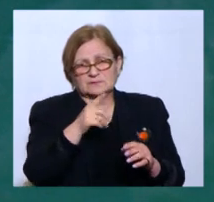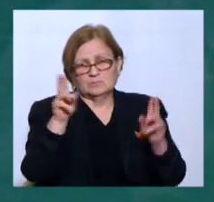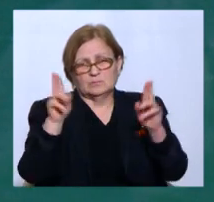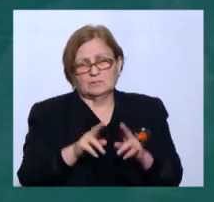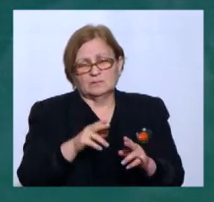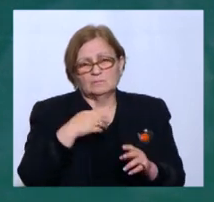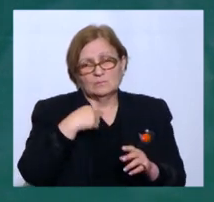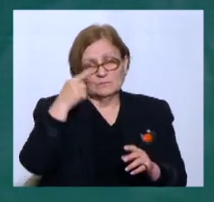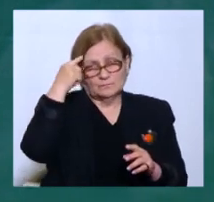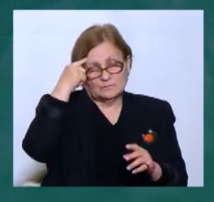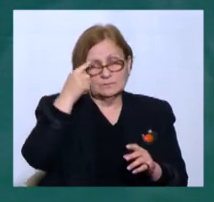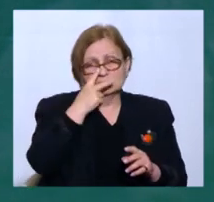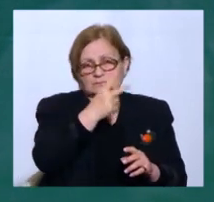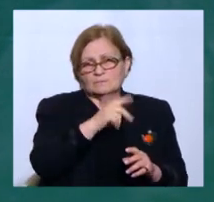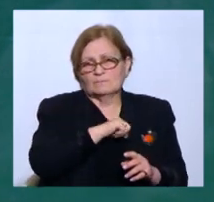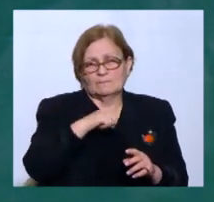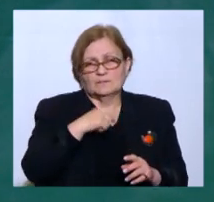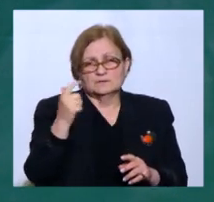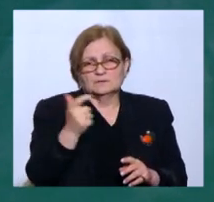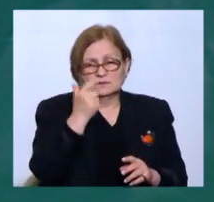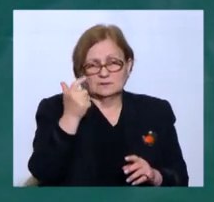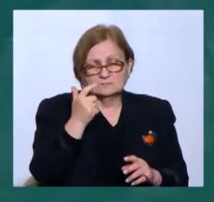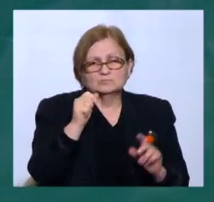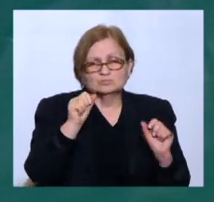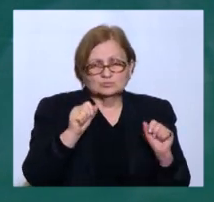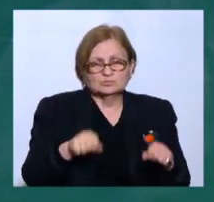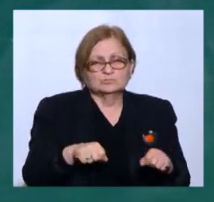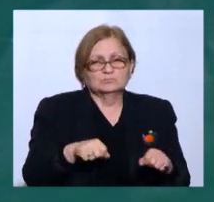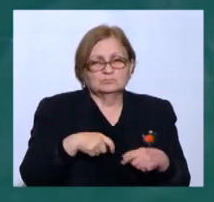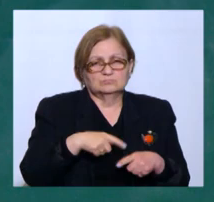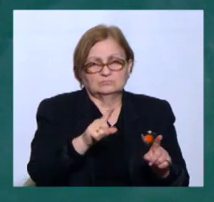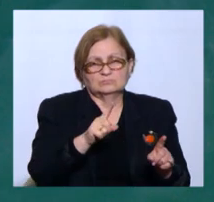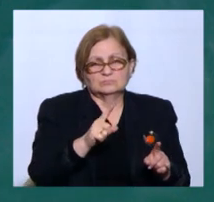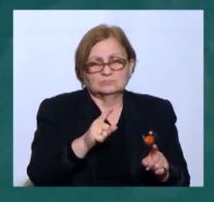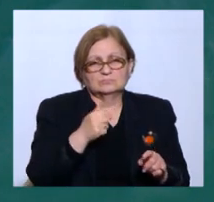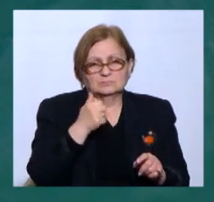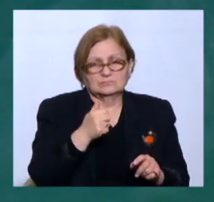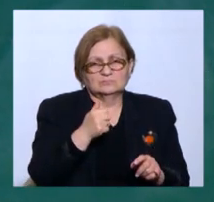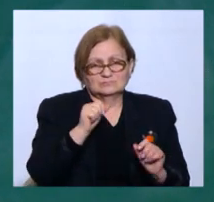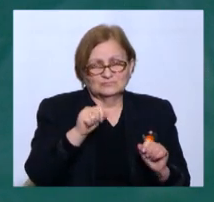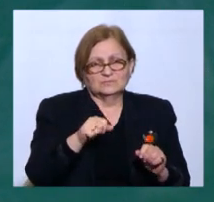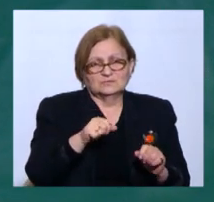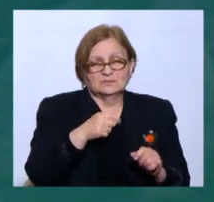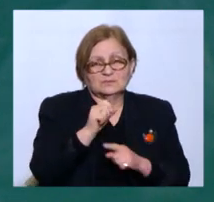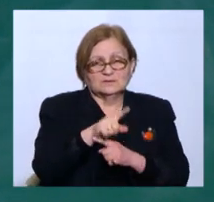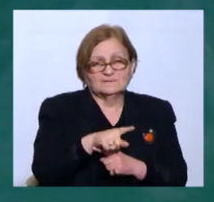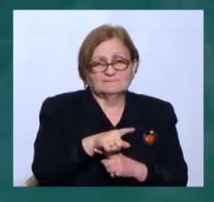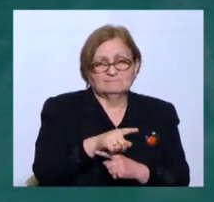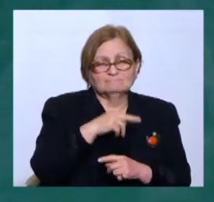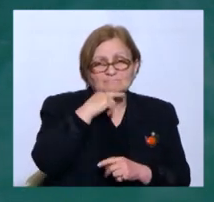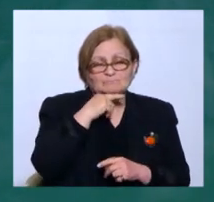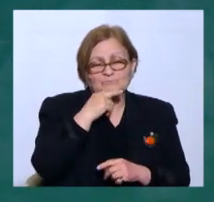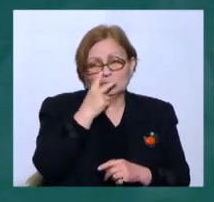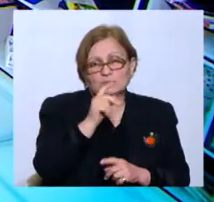იმედი მაქვს რომ თქვენ ამას დამოუკიდებლად თავს გაართმევთ უკვე, ისეთი ყოჩაღები ვართ და მოგცემთ დავალებას. აი ახლა